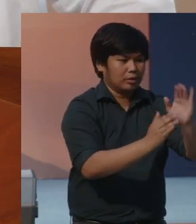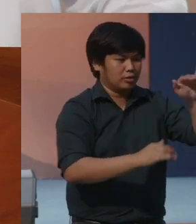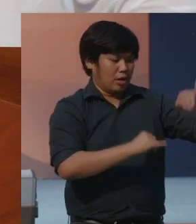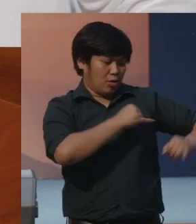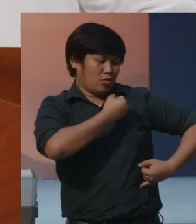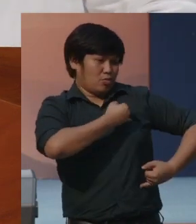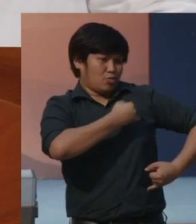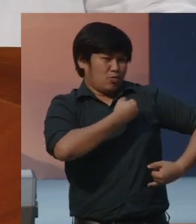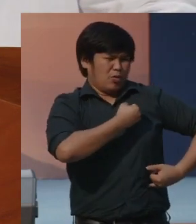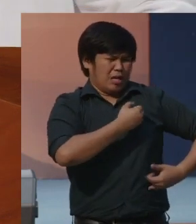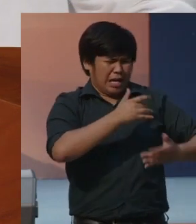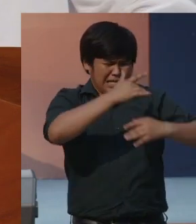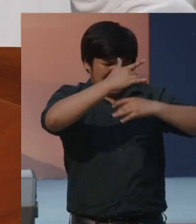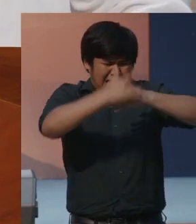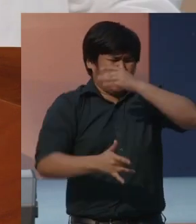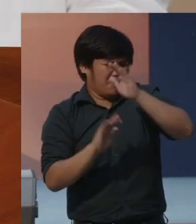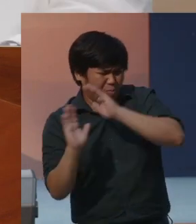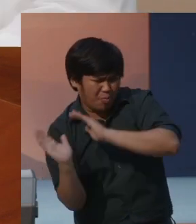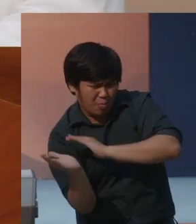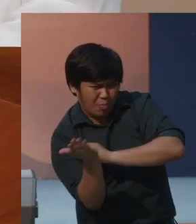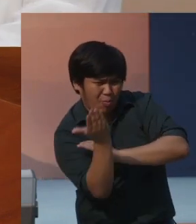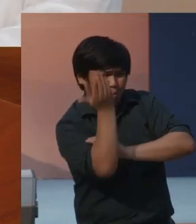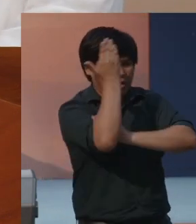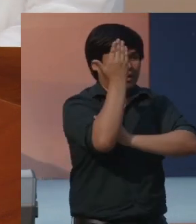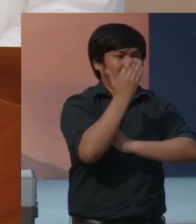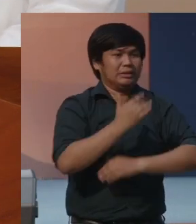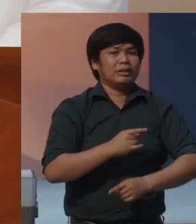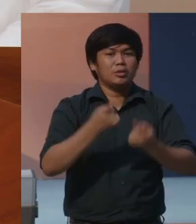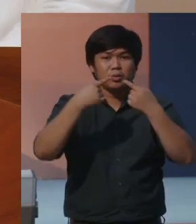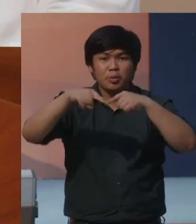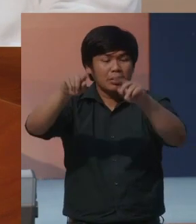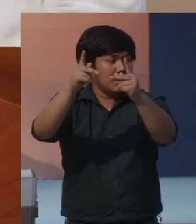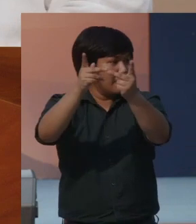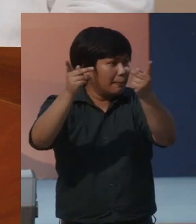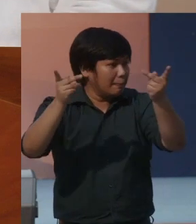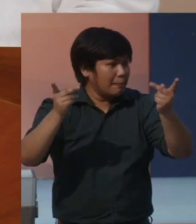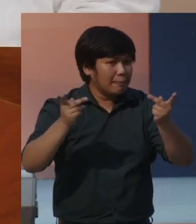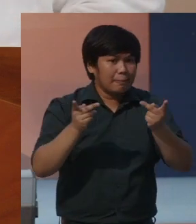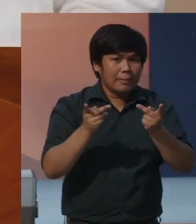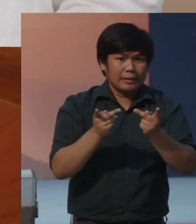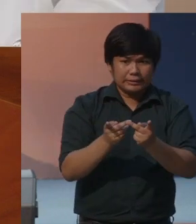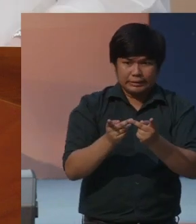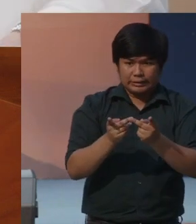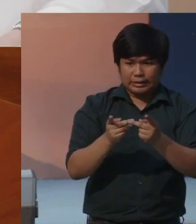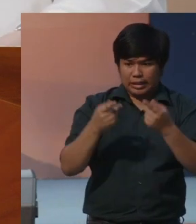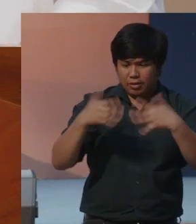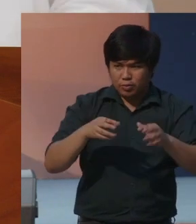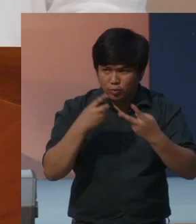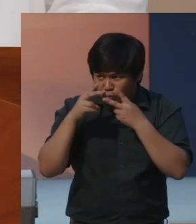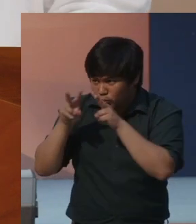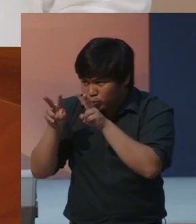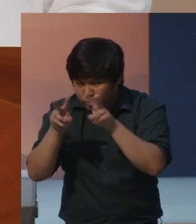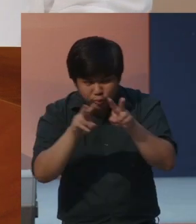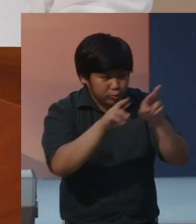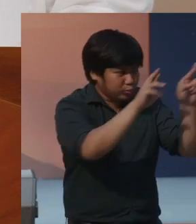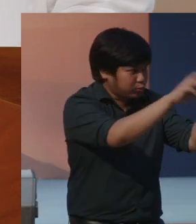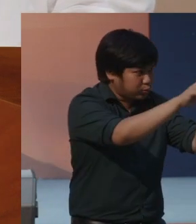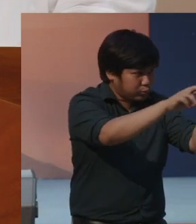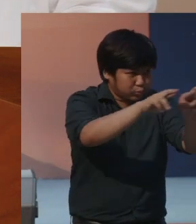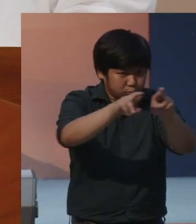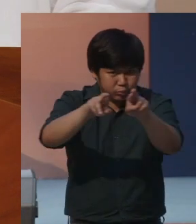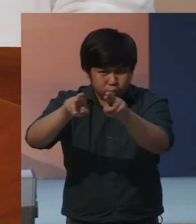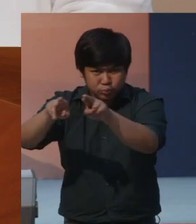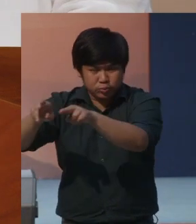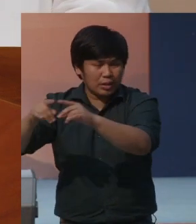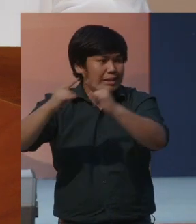Joshua rose early in the morning and they set out from Shittim. And they came to the Jordan, he and all the people of Israel, and lodged